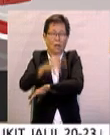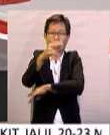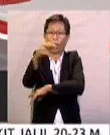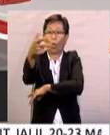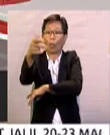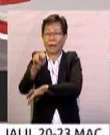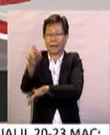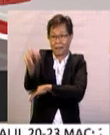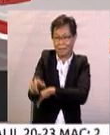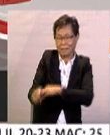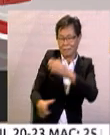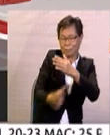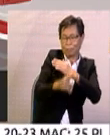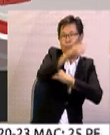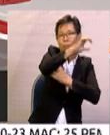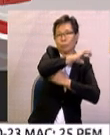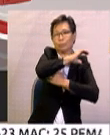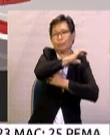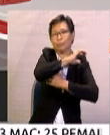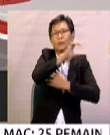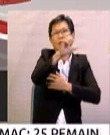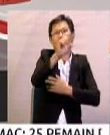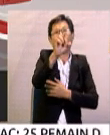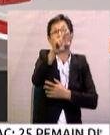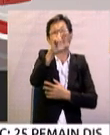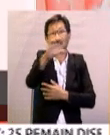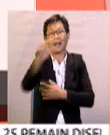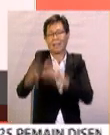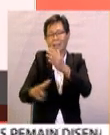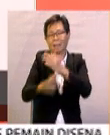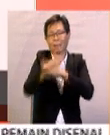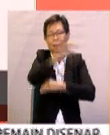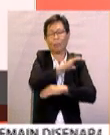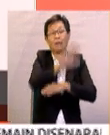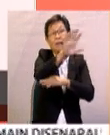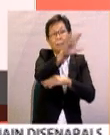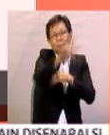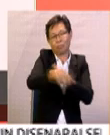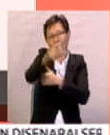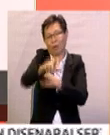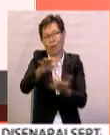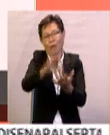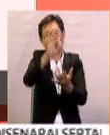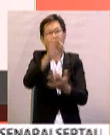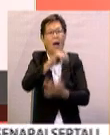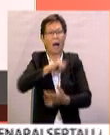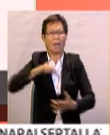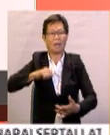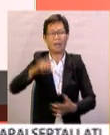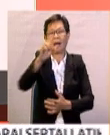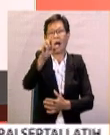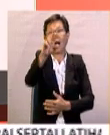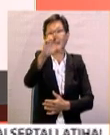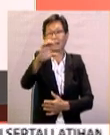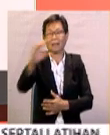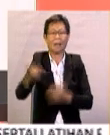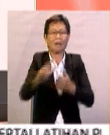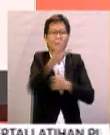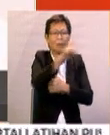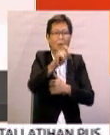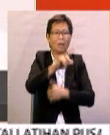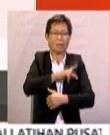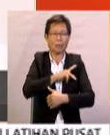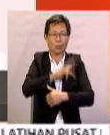Mai sebagai timbalan pengerusi Suruhanjaya. 5 individu lain dilantik sebagai ahli Suruhanjaya dan mereka ialah bekas